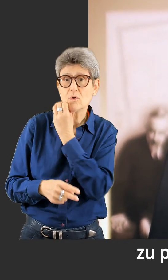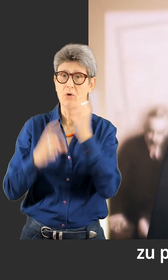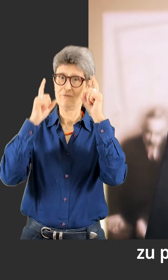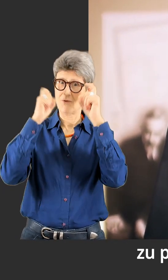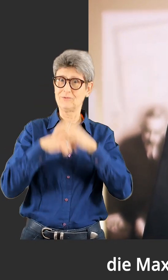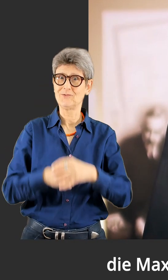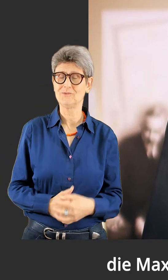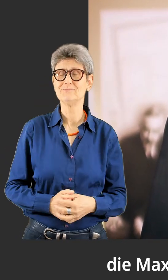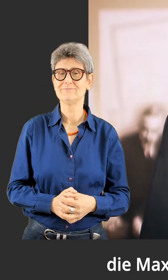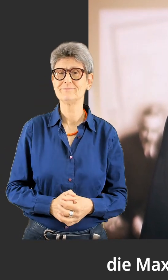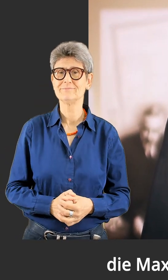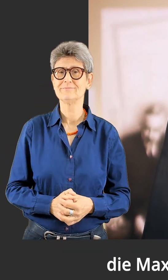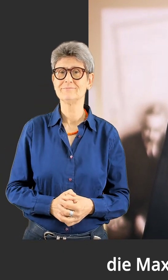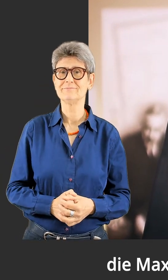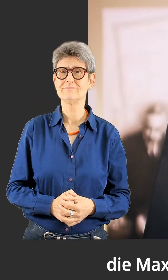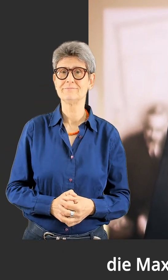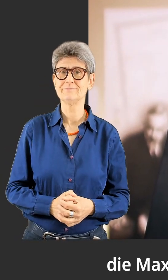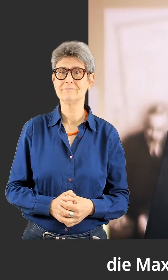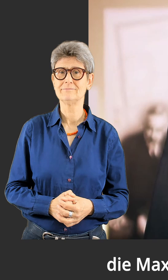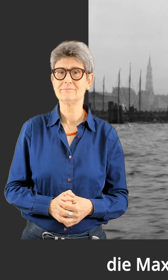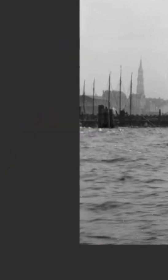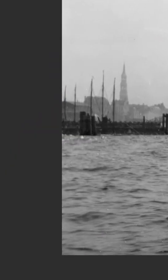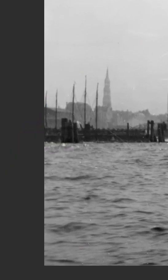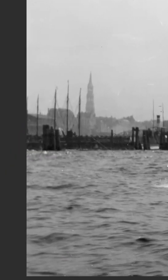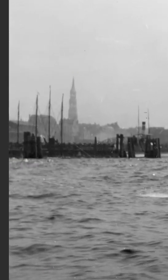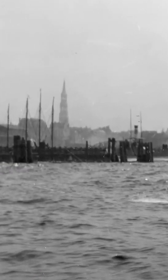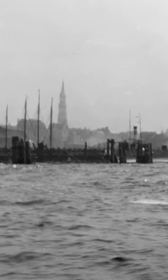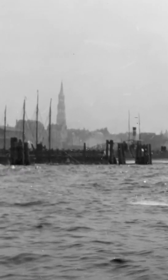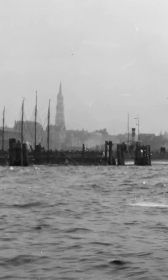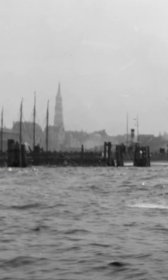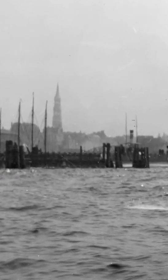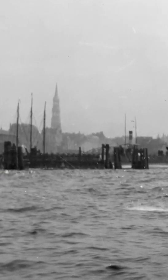und Porträts, die Max Halberstadt von Sigmund Freud schuf.